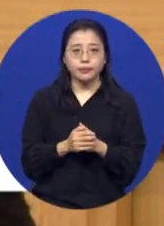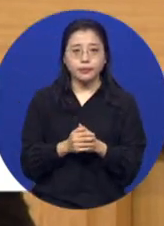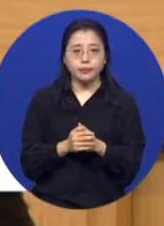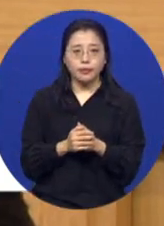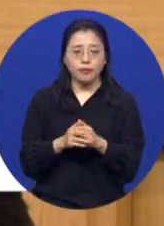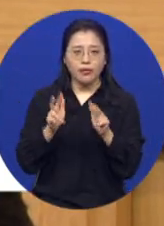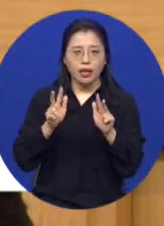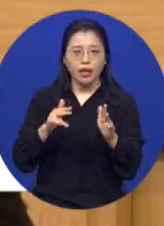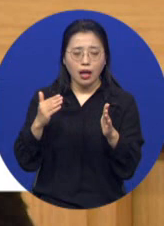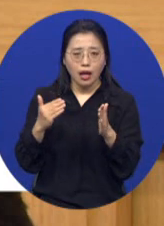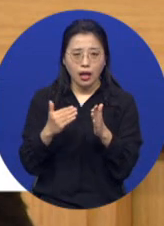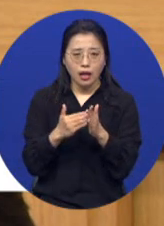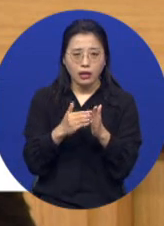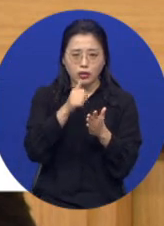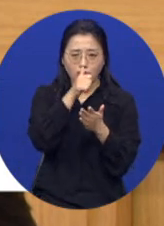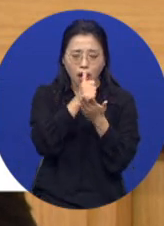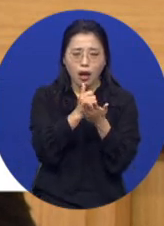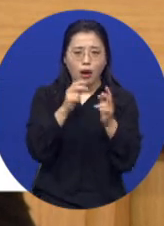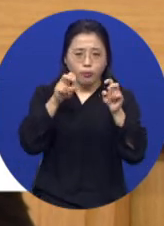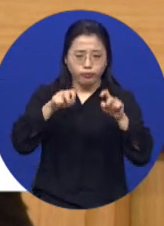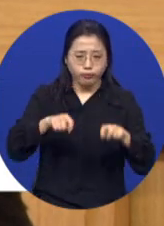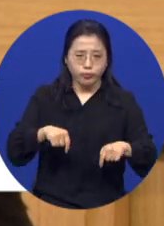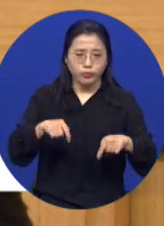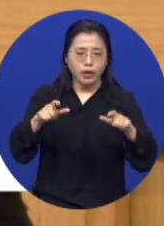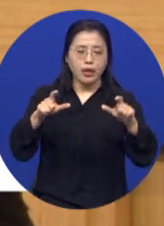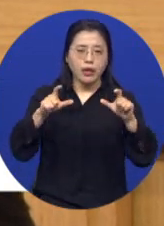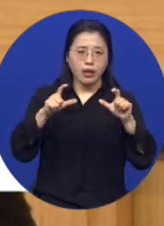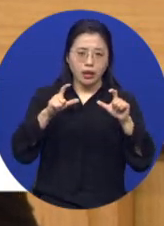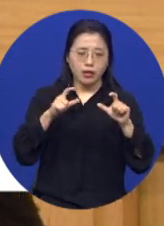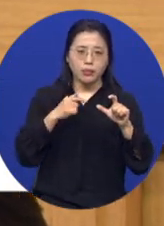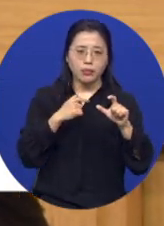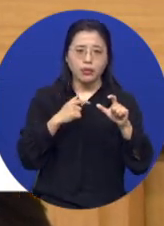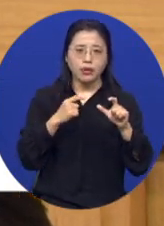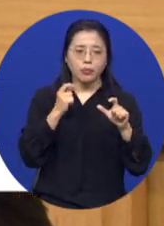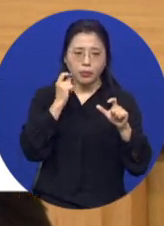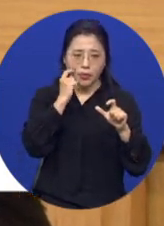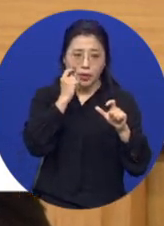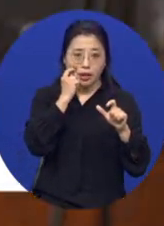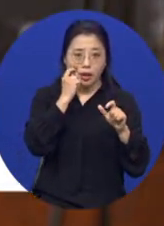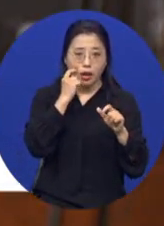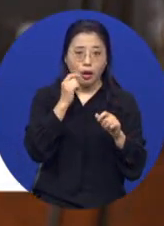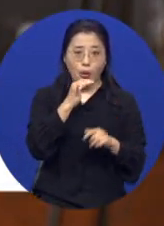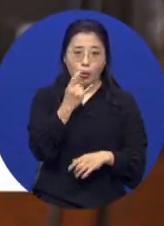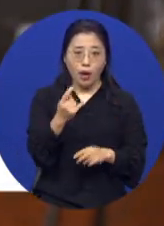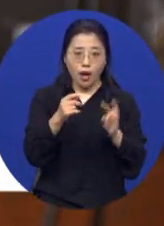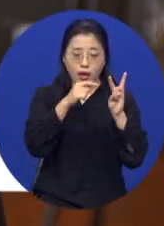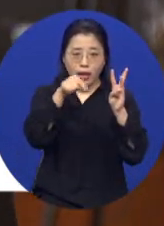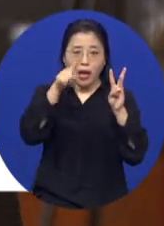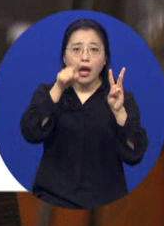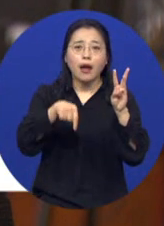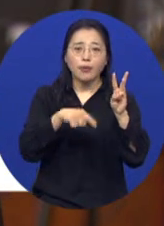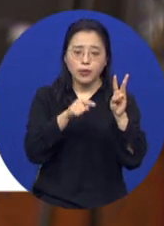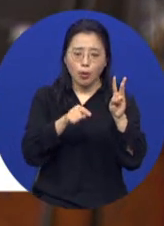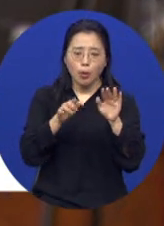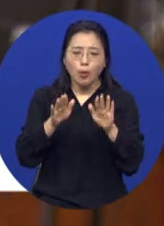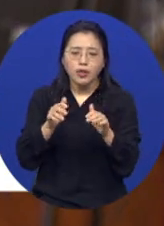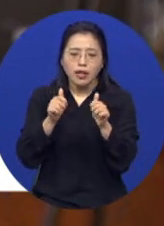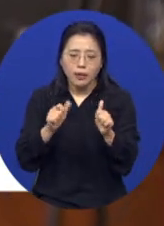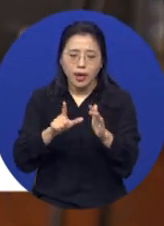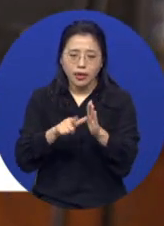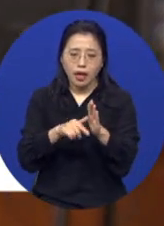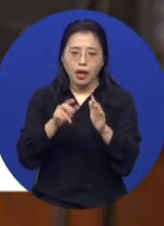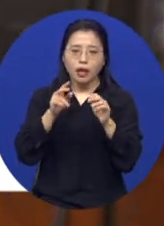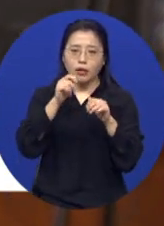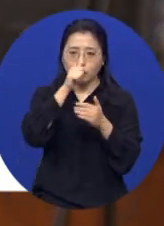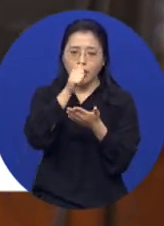이때까지 무죄를 받지 못한 외삼촌님이 오늘 재판에서 무죄가 선고되면 지금이라도